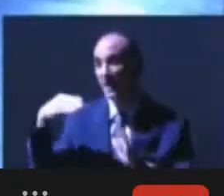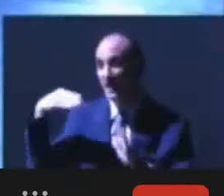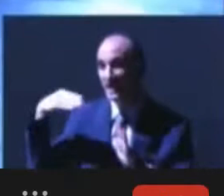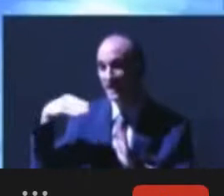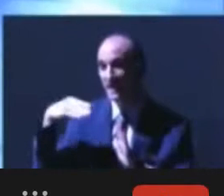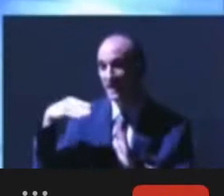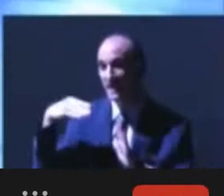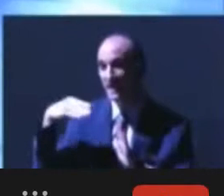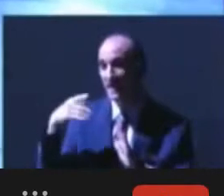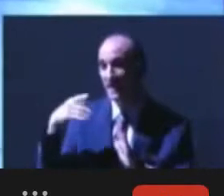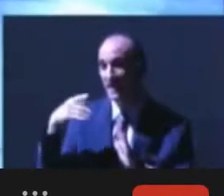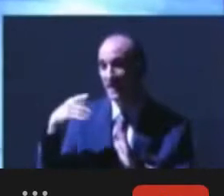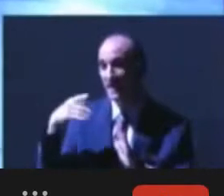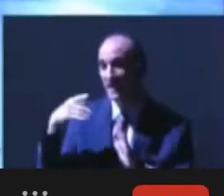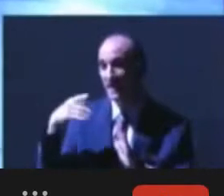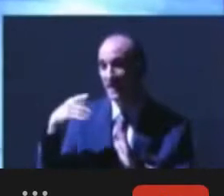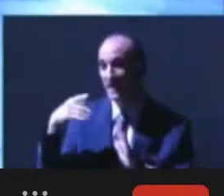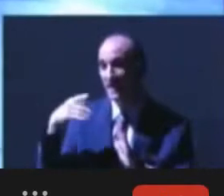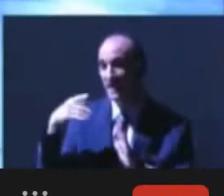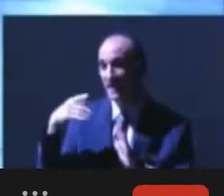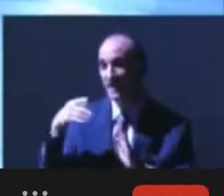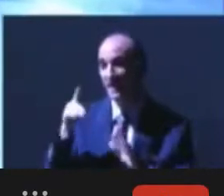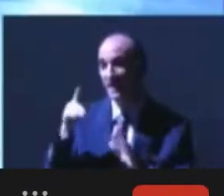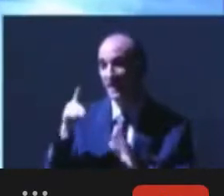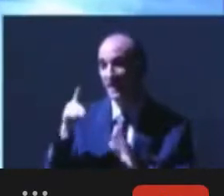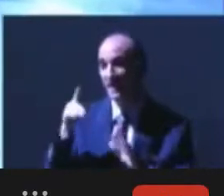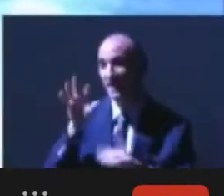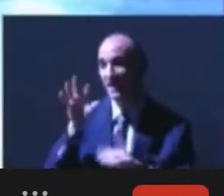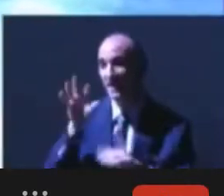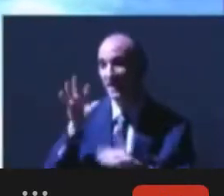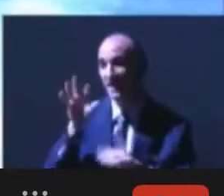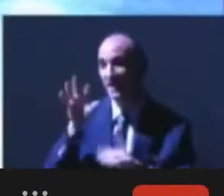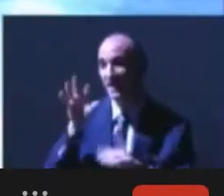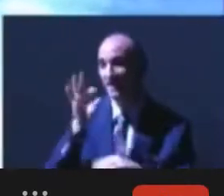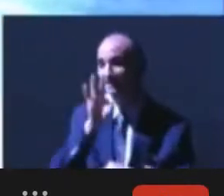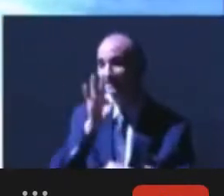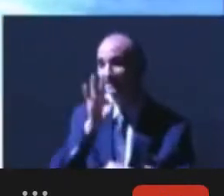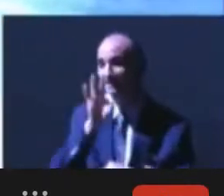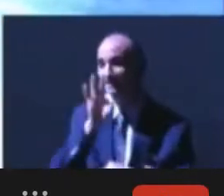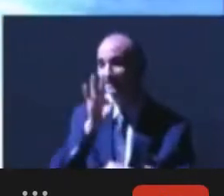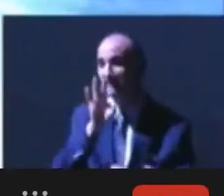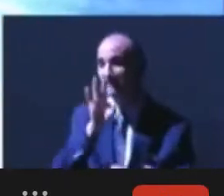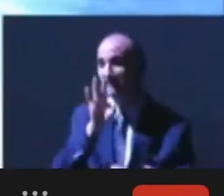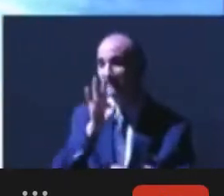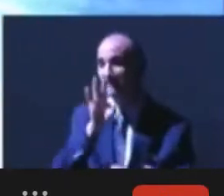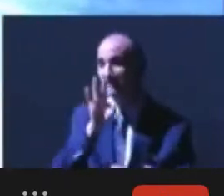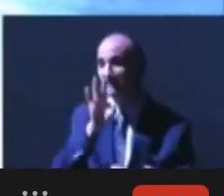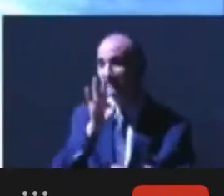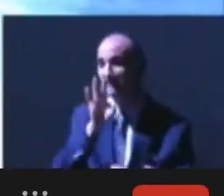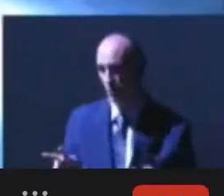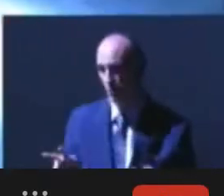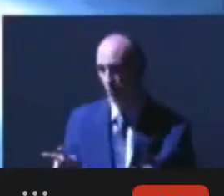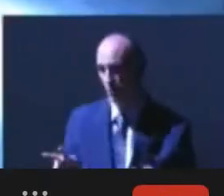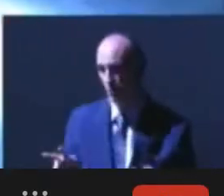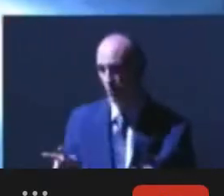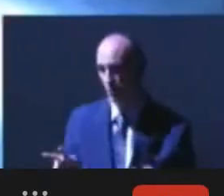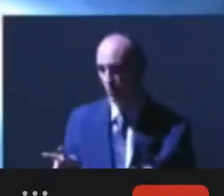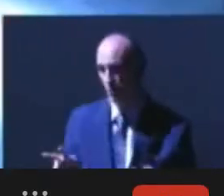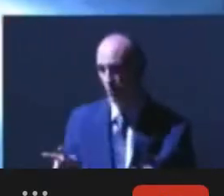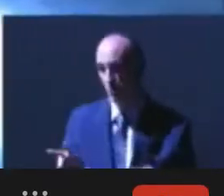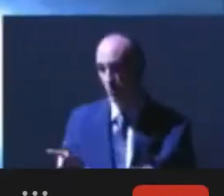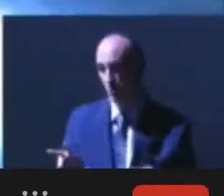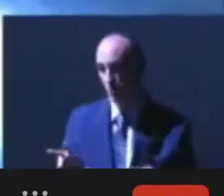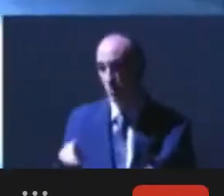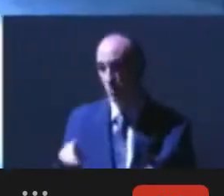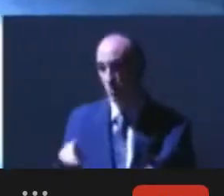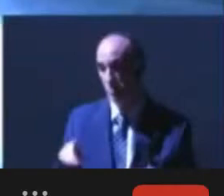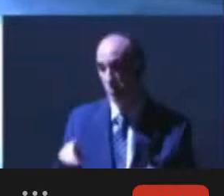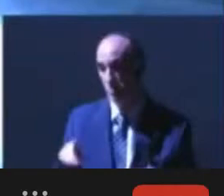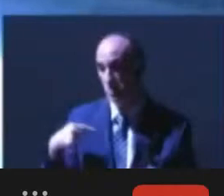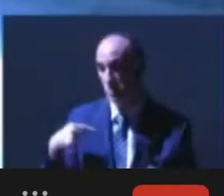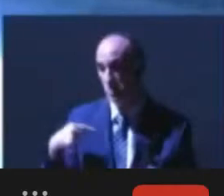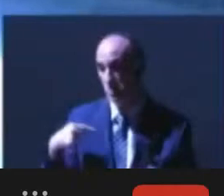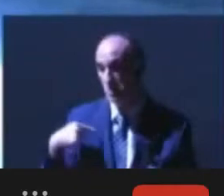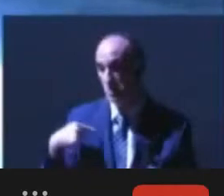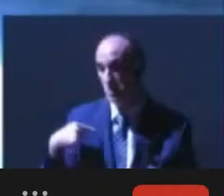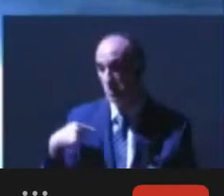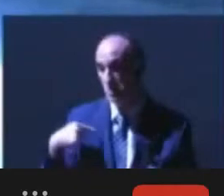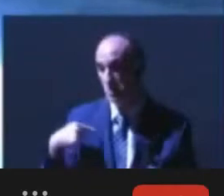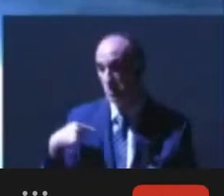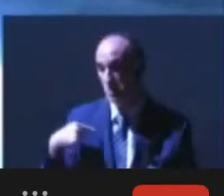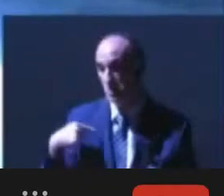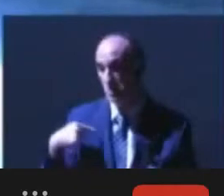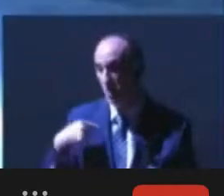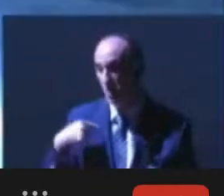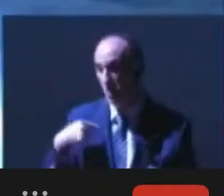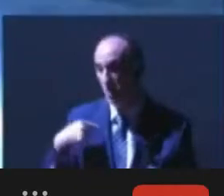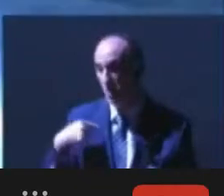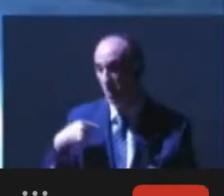thấy ở đây là giảm giá, nên tôi thấy là ở đây lĩnh vực crypto và cái tiền tệ crypto của quốc gia